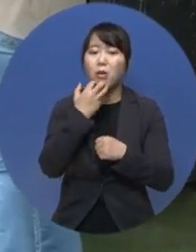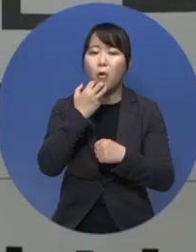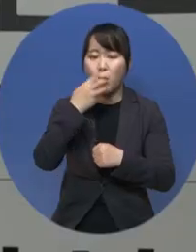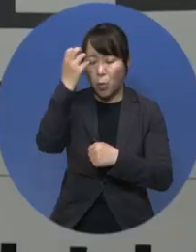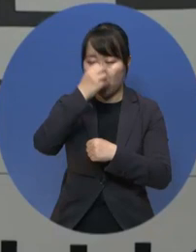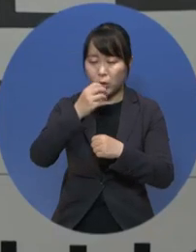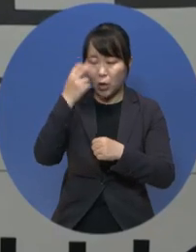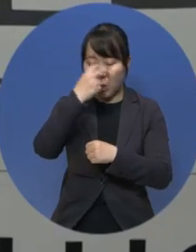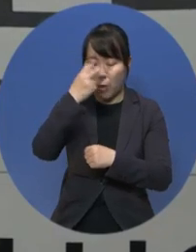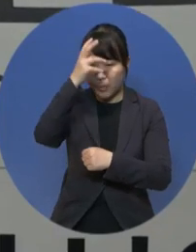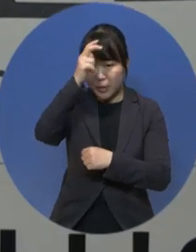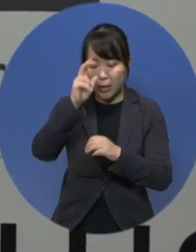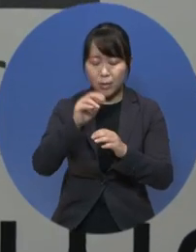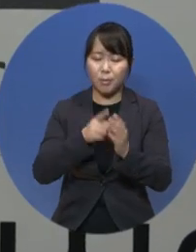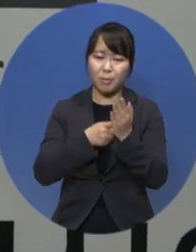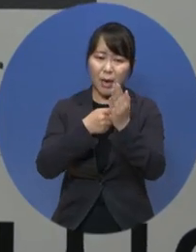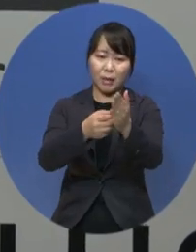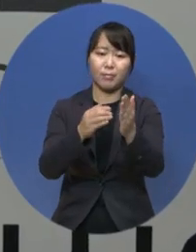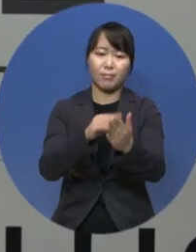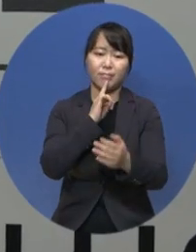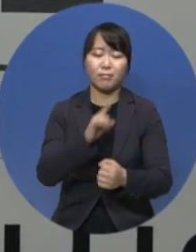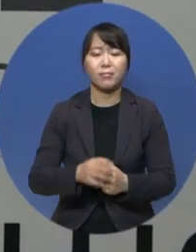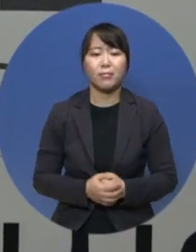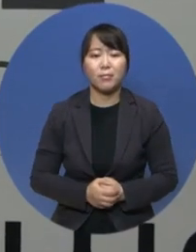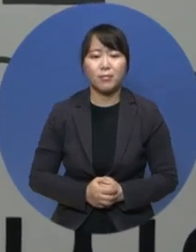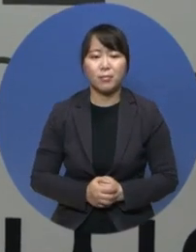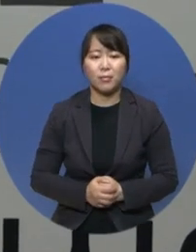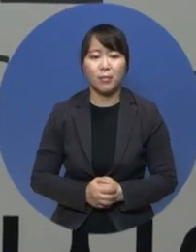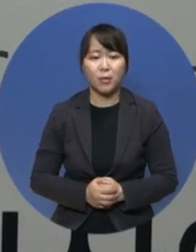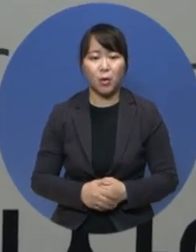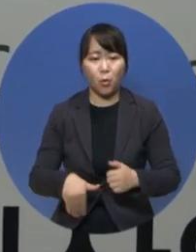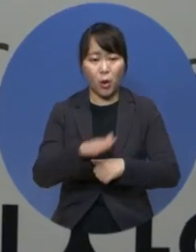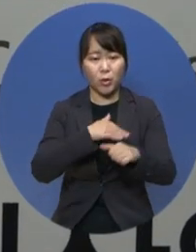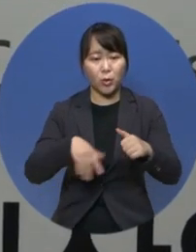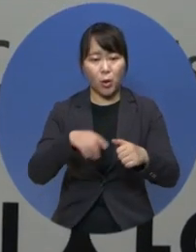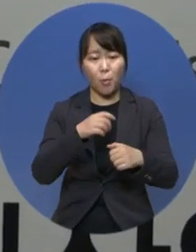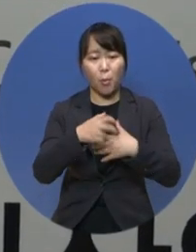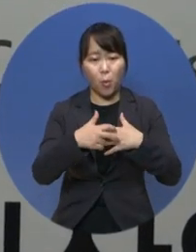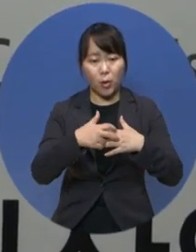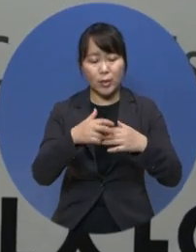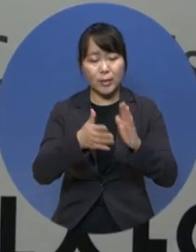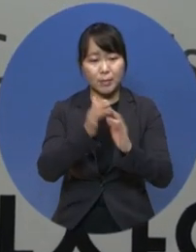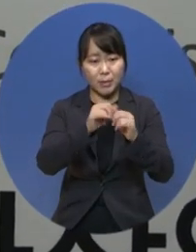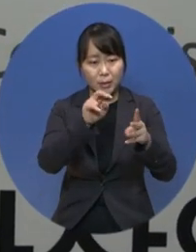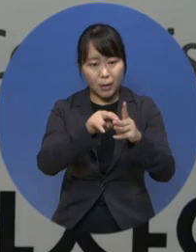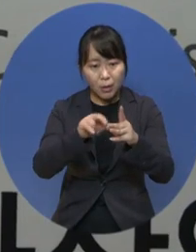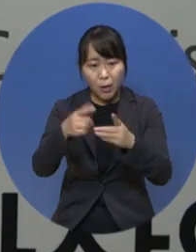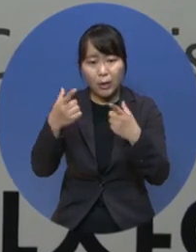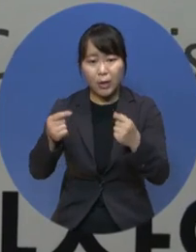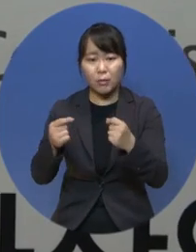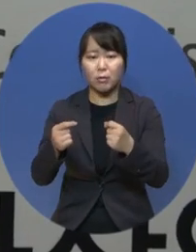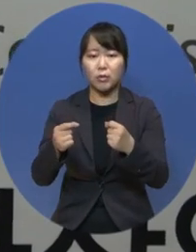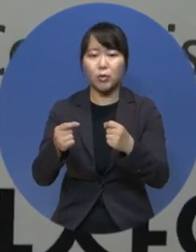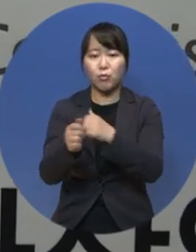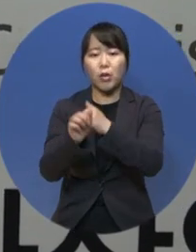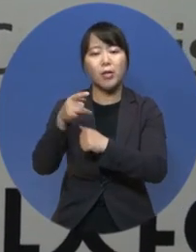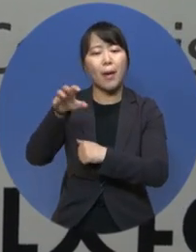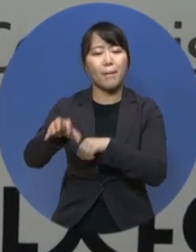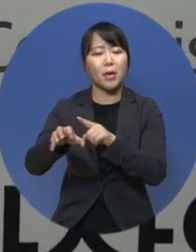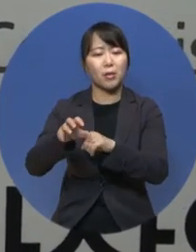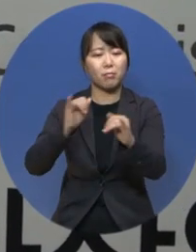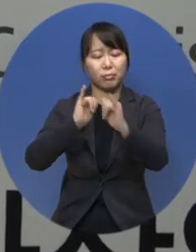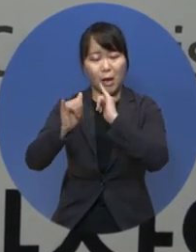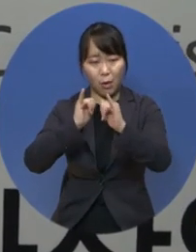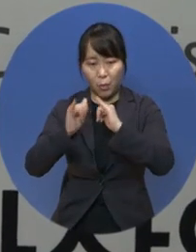팡 구했다 고 설명했습니다 1 정보 권씨는 센터 와 b 자들은 원자를 안되기 와 내 앞에서 기자회견을